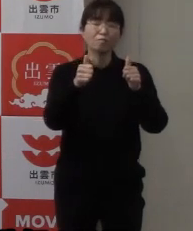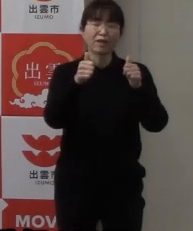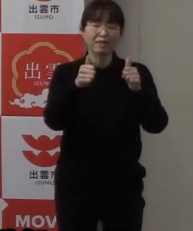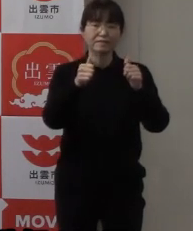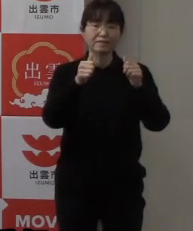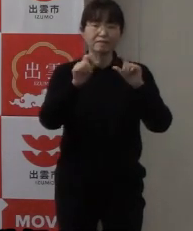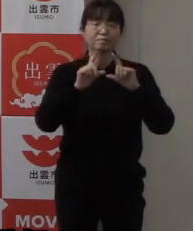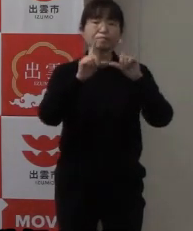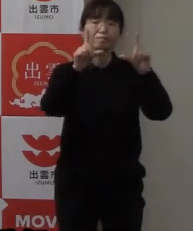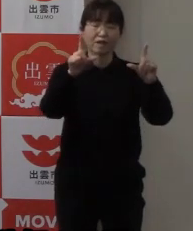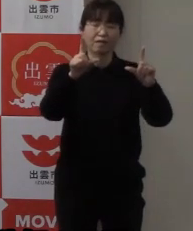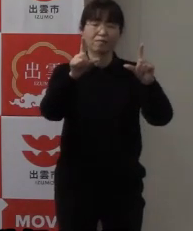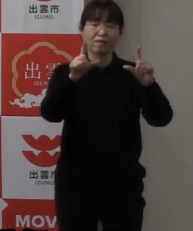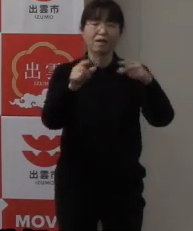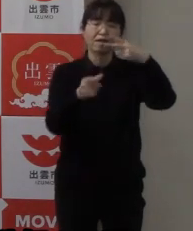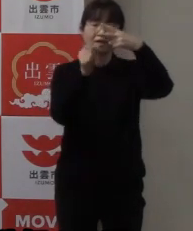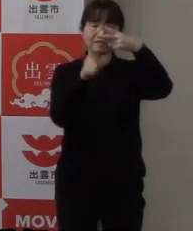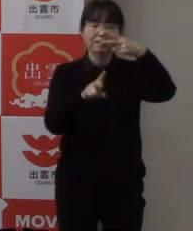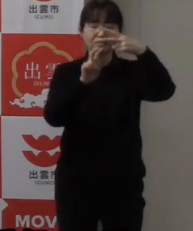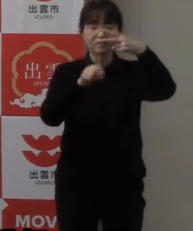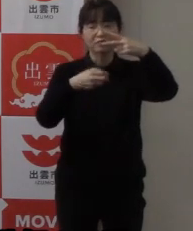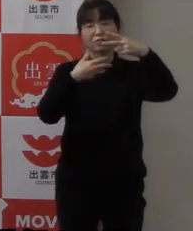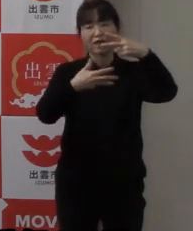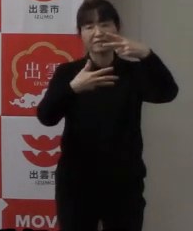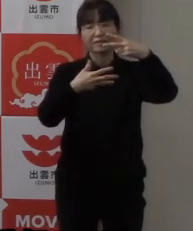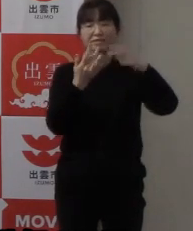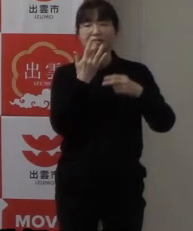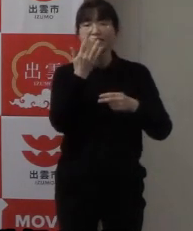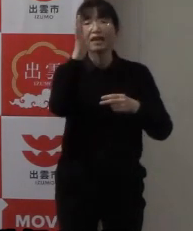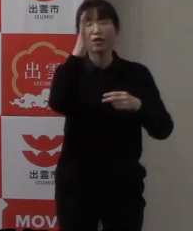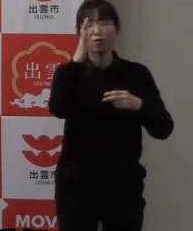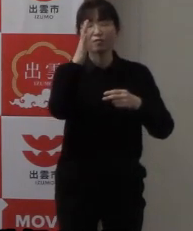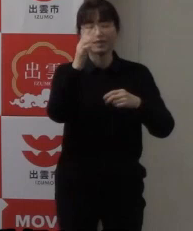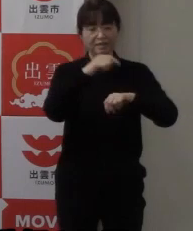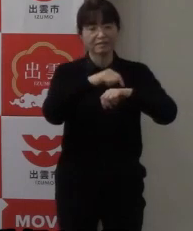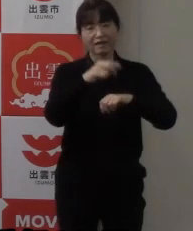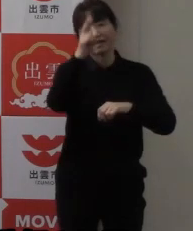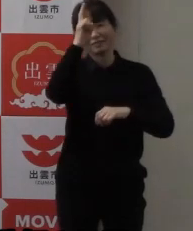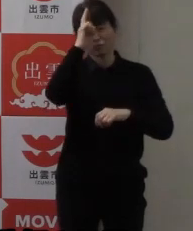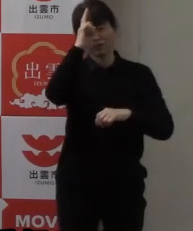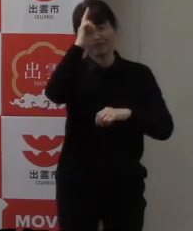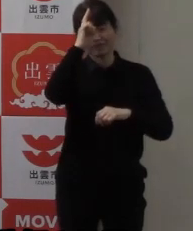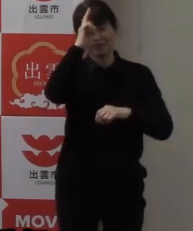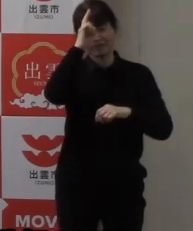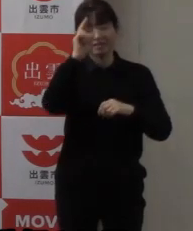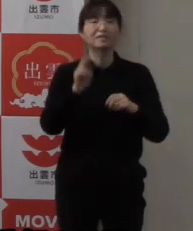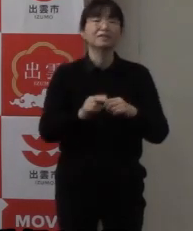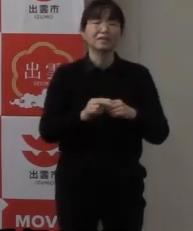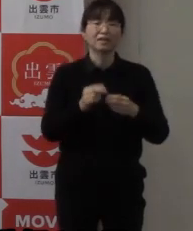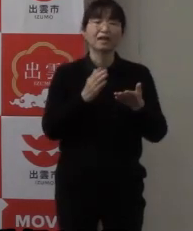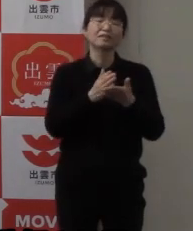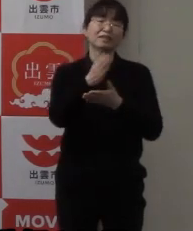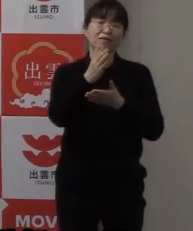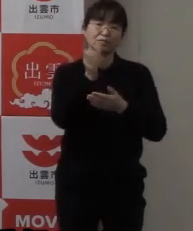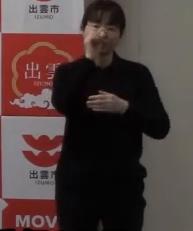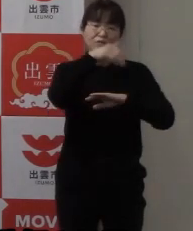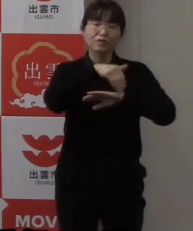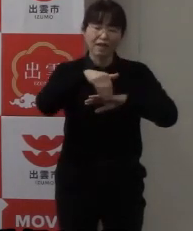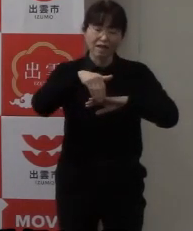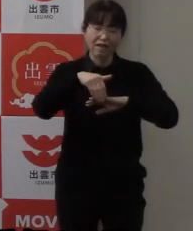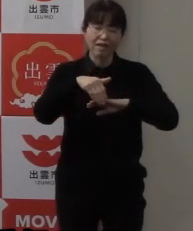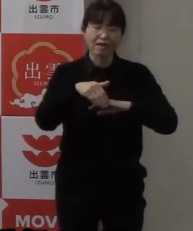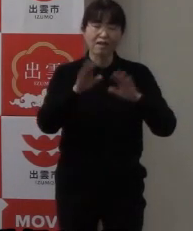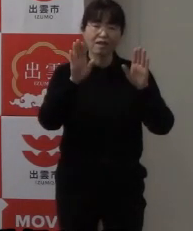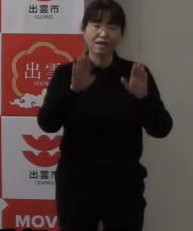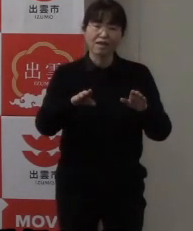につきましては、2月28日火曜日の12時からを予定しているところでありますので、まあ、今月